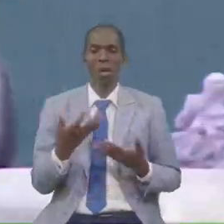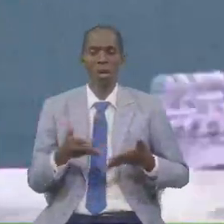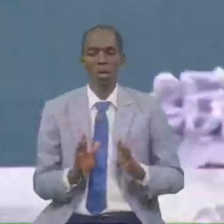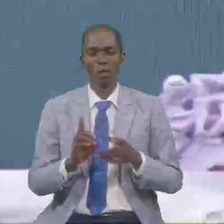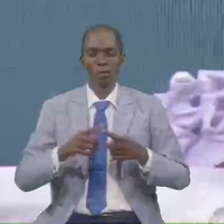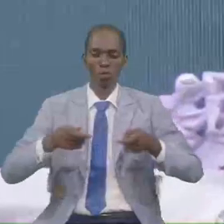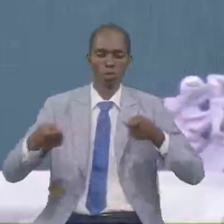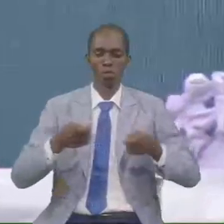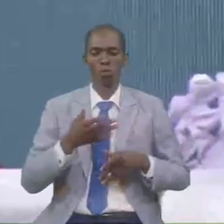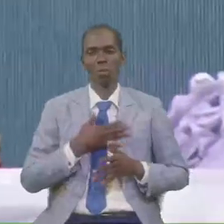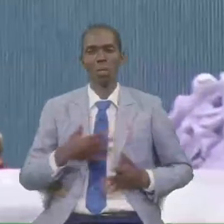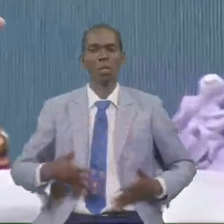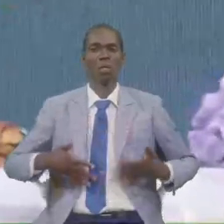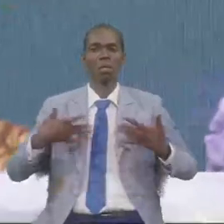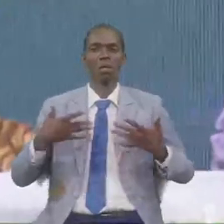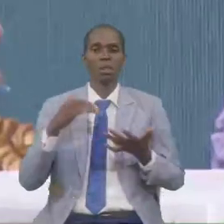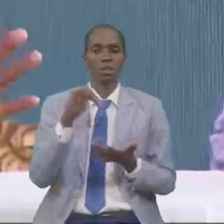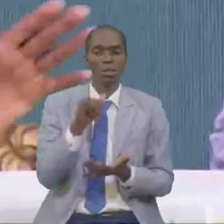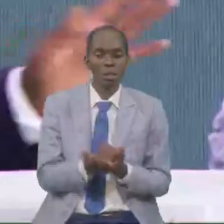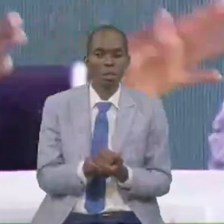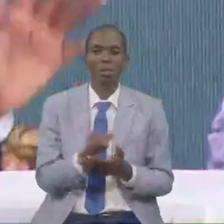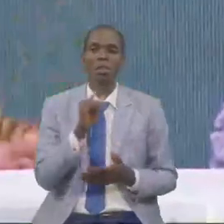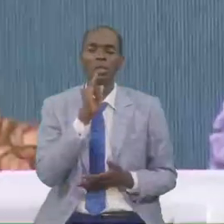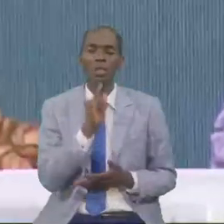et que je permets à cette vérité de contrôler ma vie.